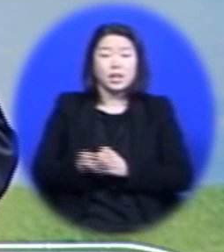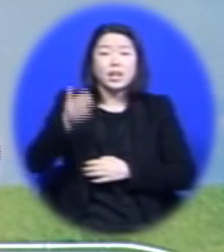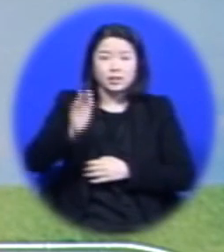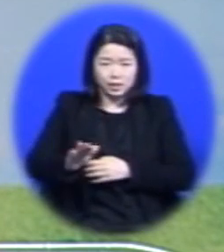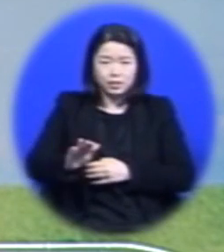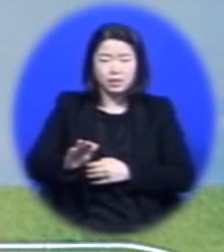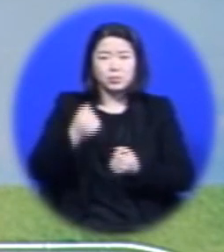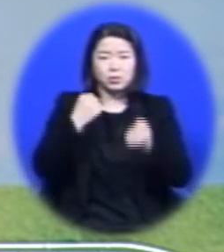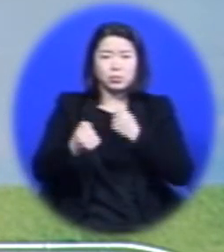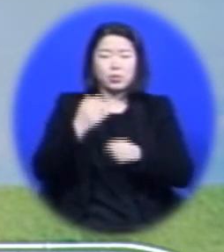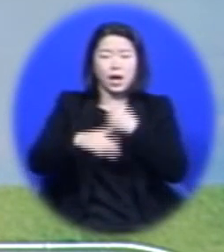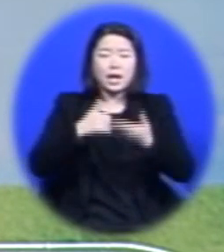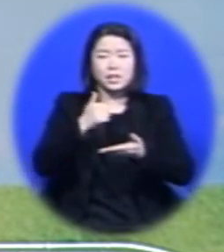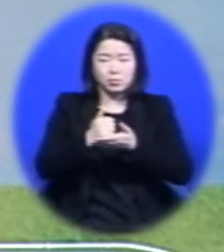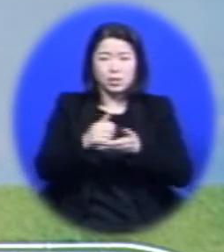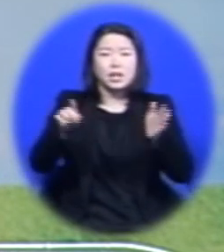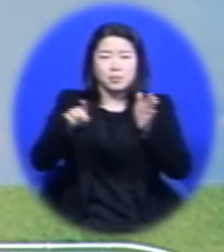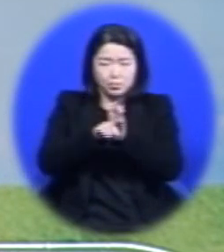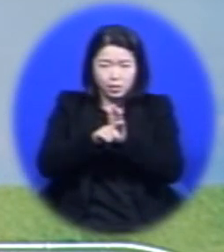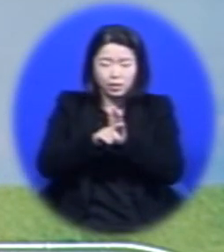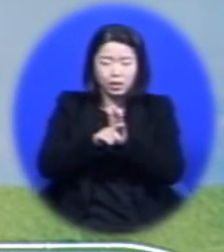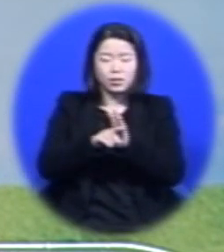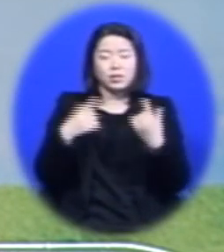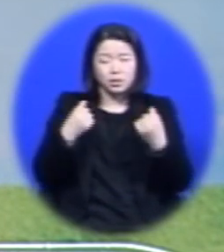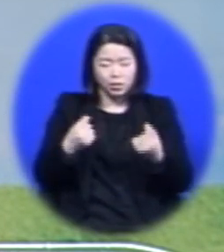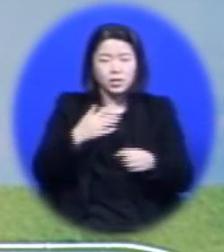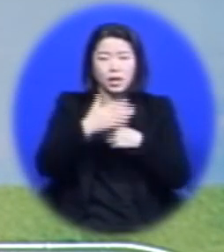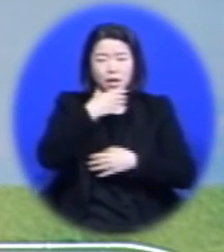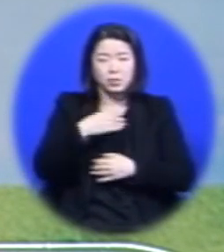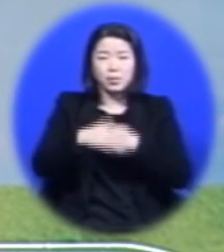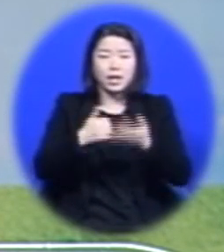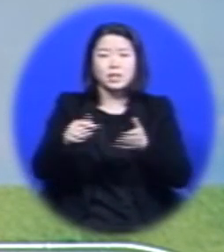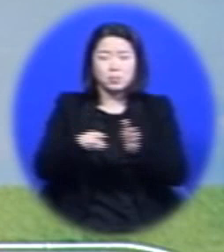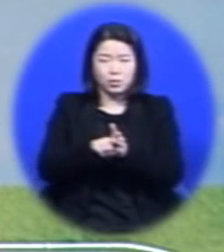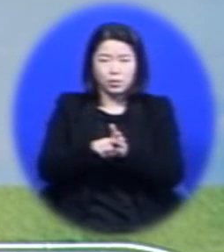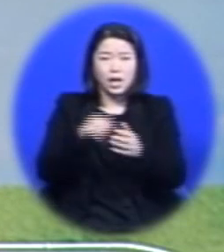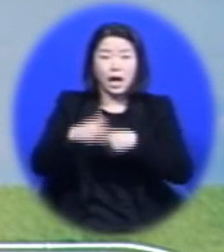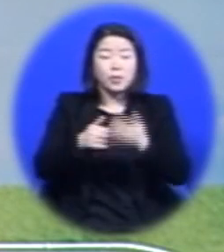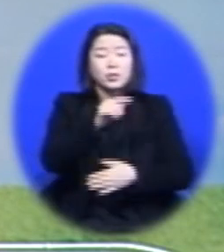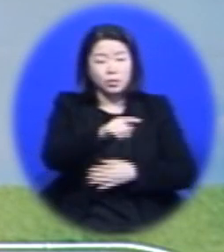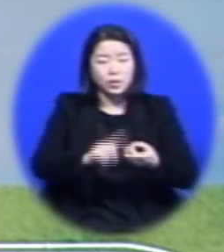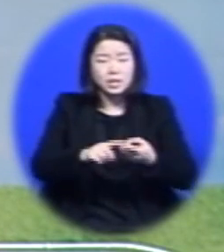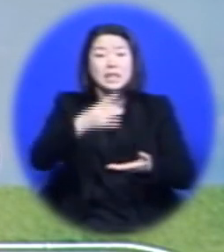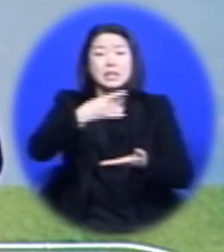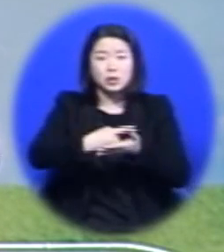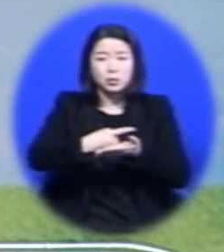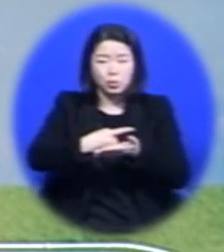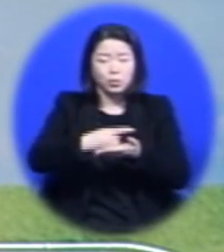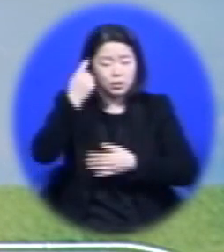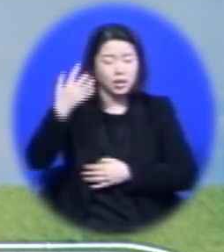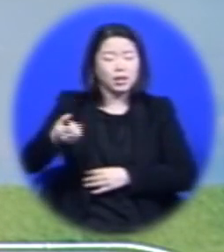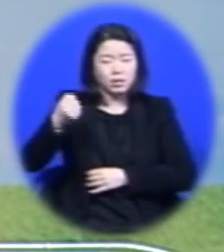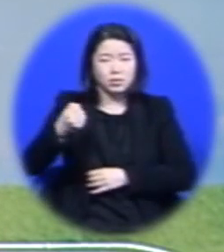그런데도 하나님은 여전히 하나님은 믿었다고 해서 아브라 그걸 하나님이 의로 여기셨다 그 아브라함은